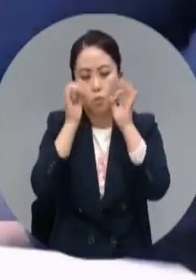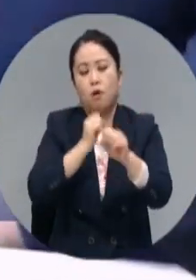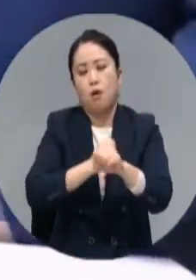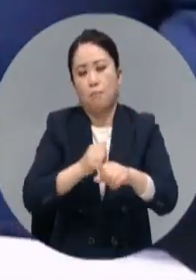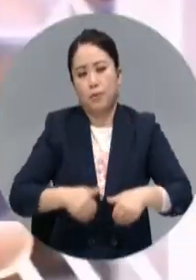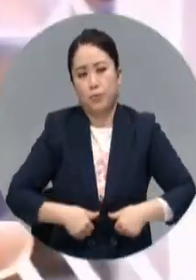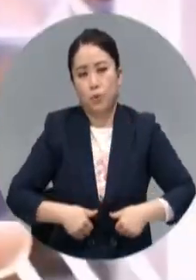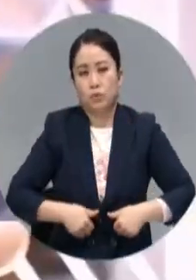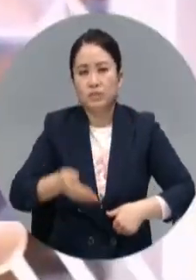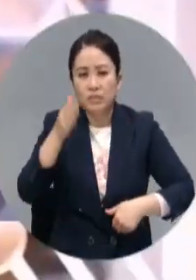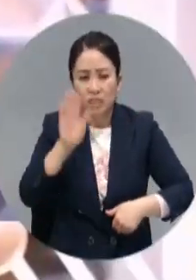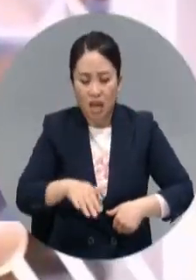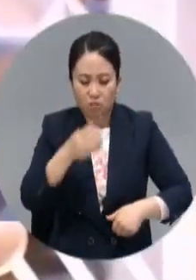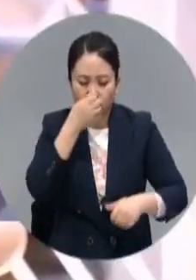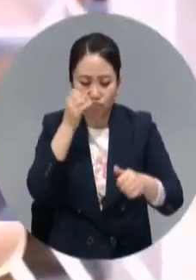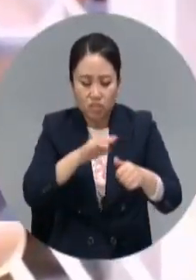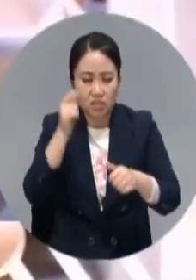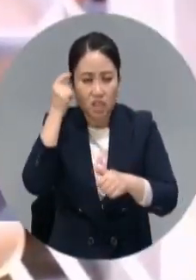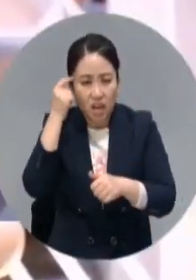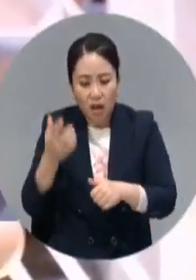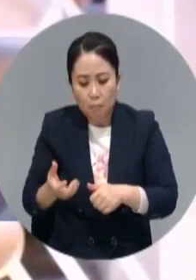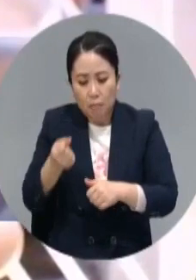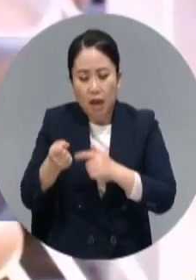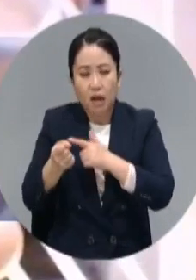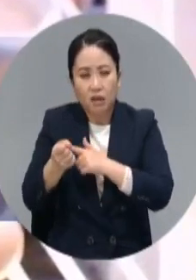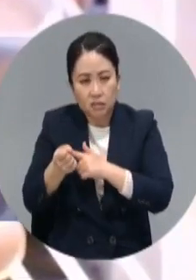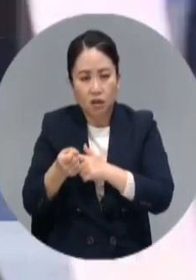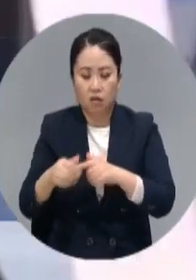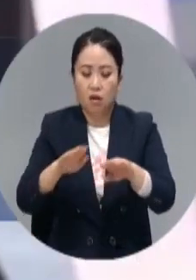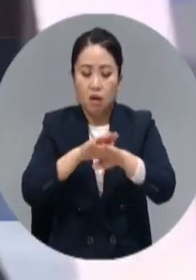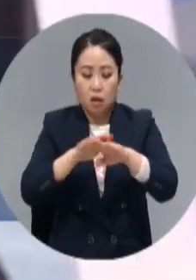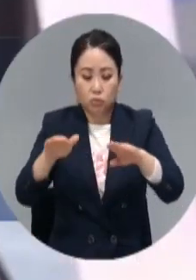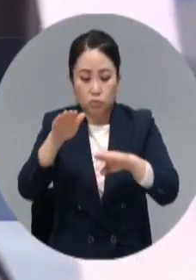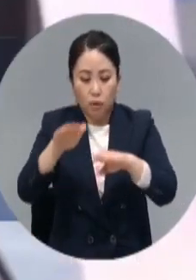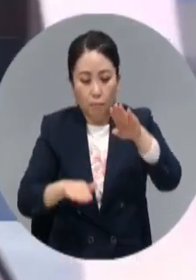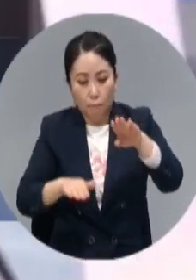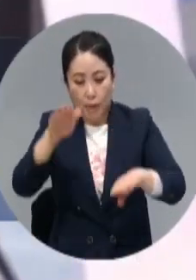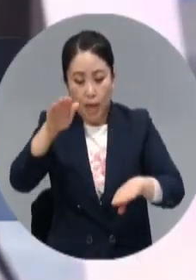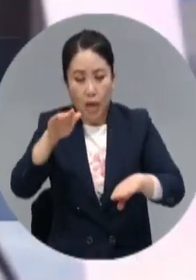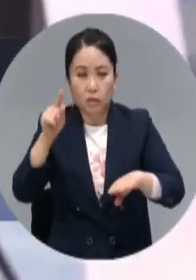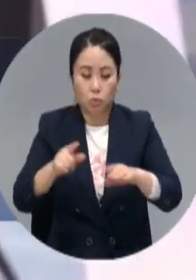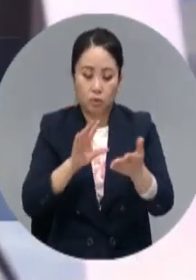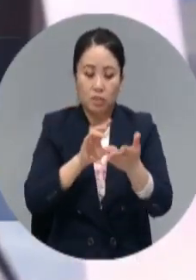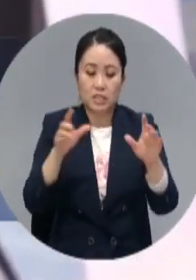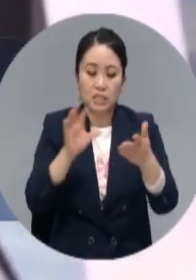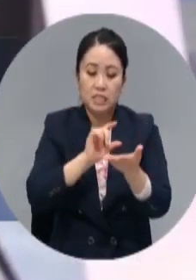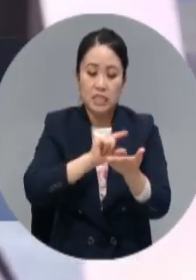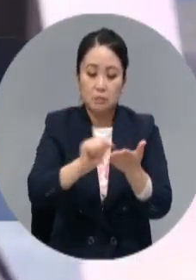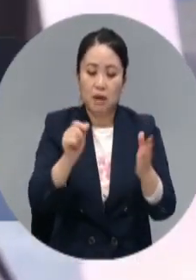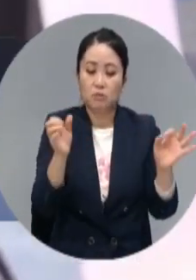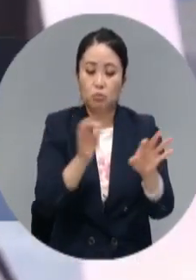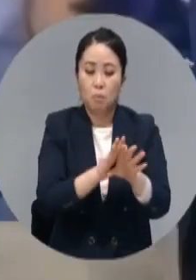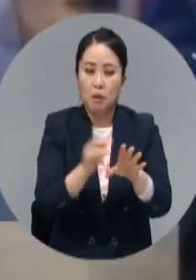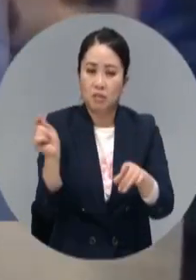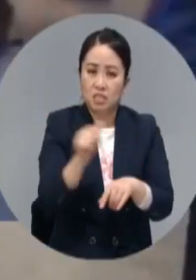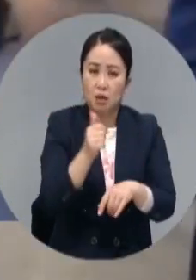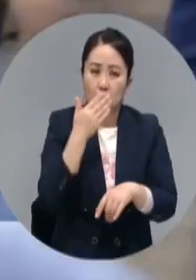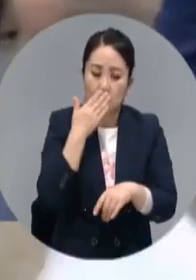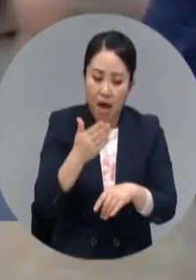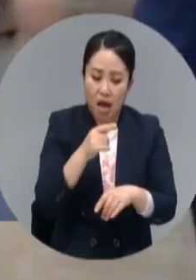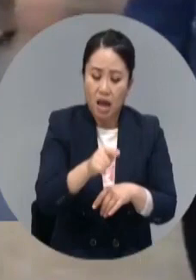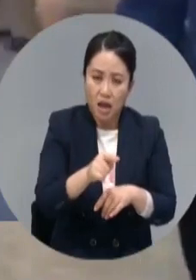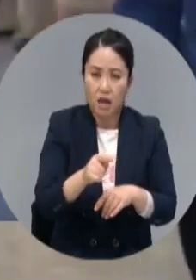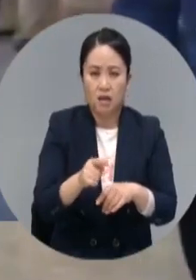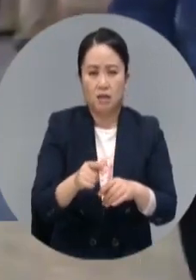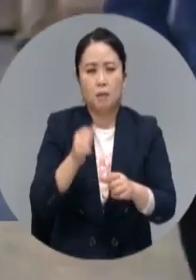깔려서 불균형이나 아니면 지막 소멸을 가속화시키는 그 그런 사업이나 아니면 재정